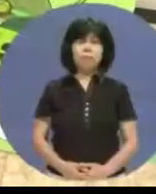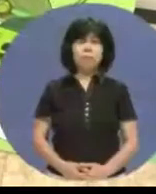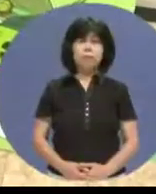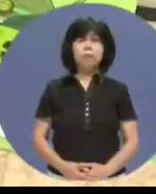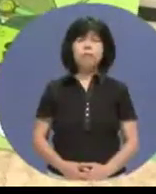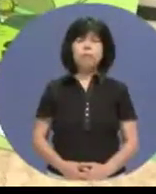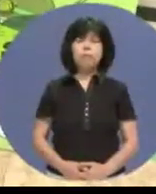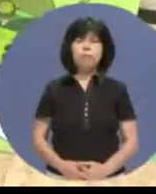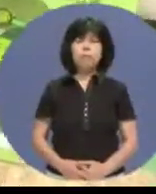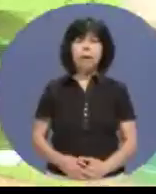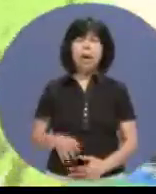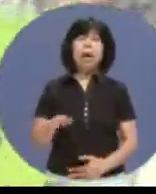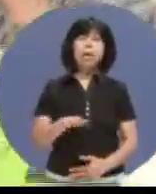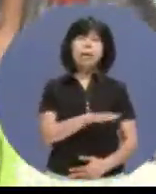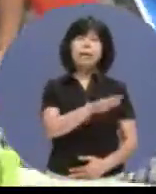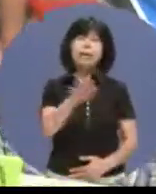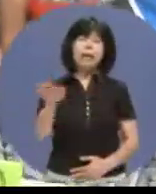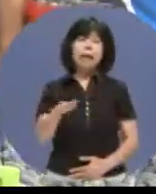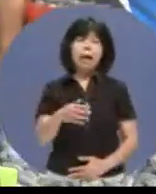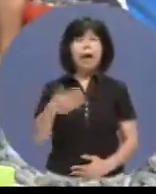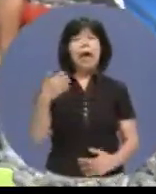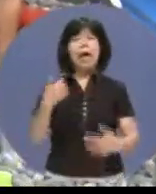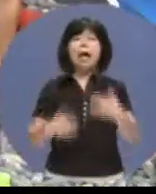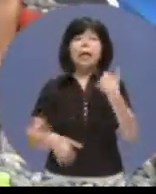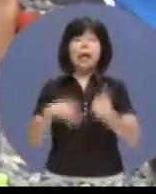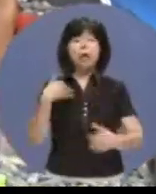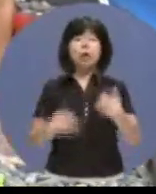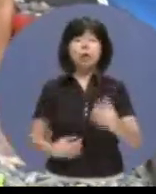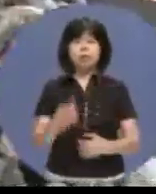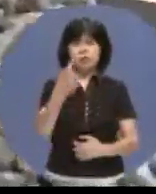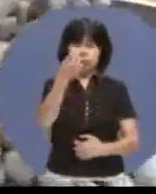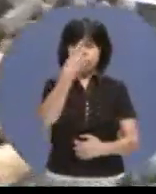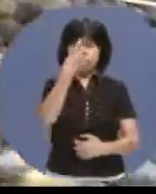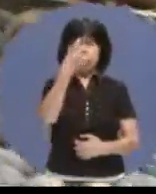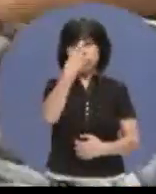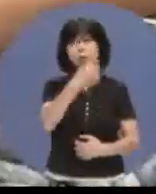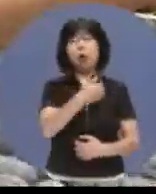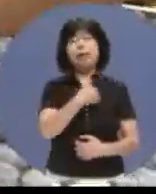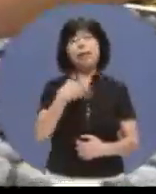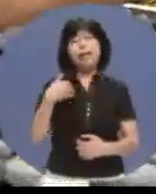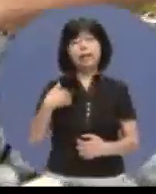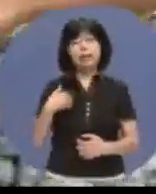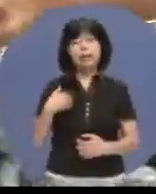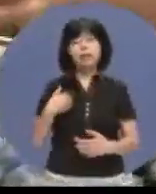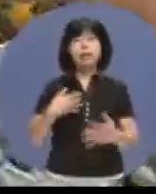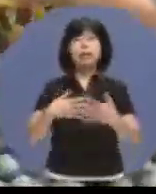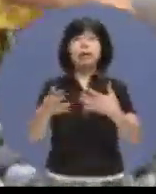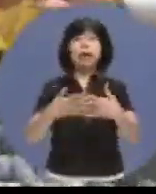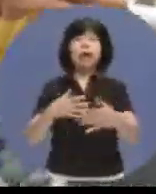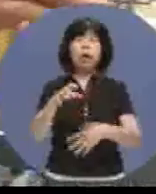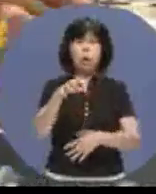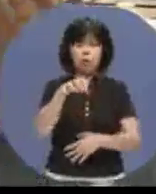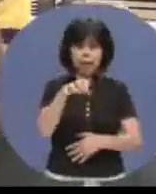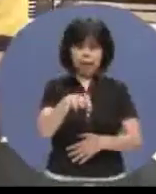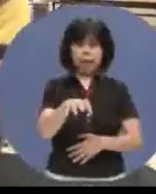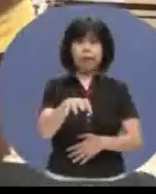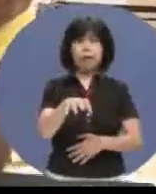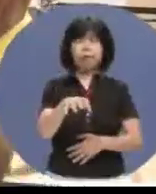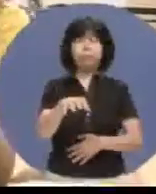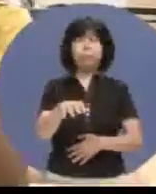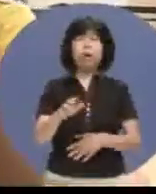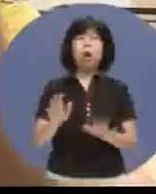展示のほか会場には発掘体験など楽しみながら学ぶことのできる体験コーナーが設け